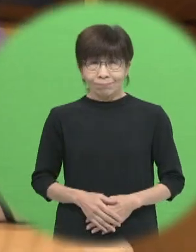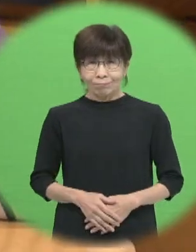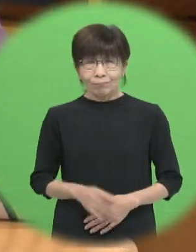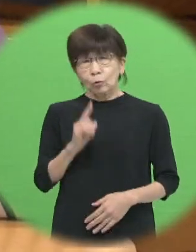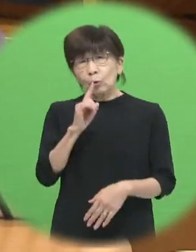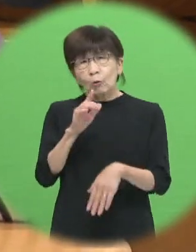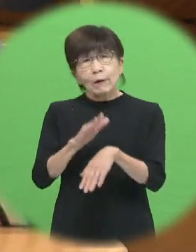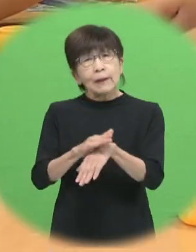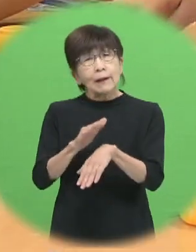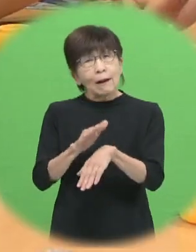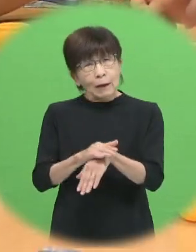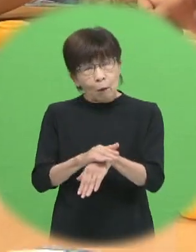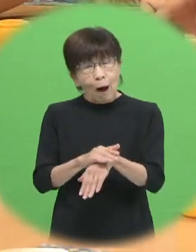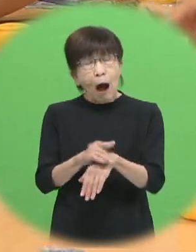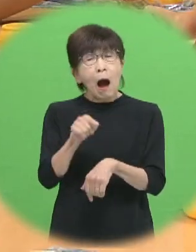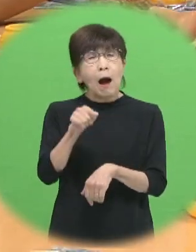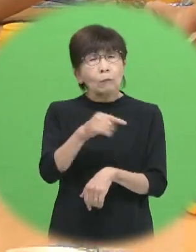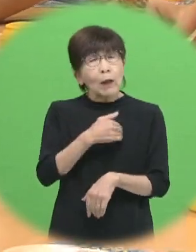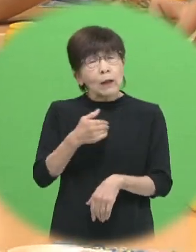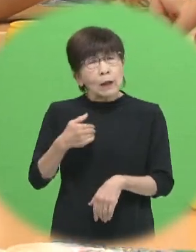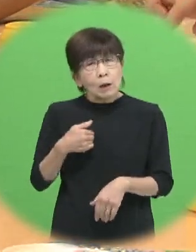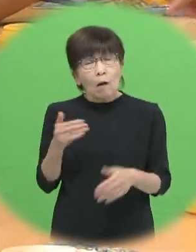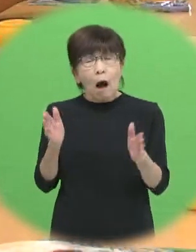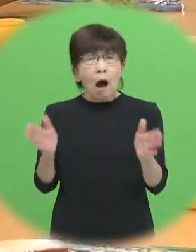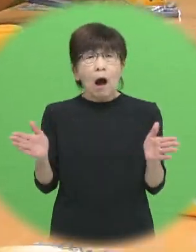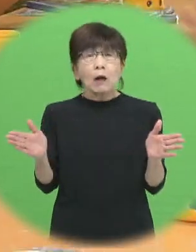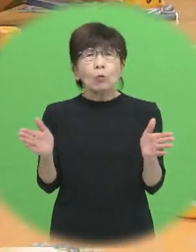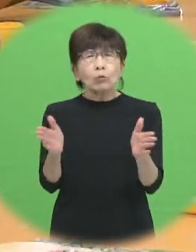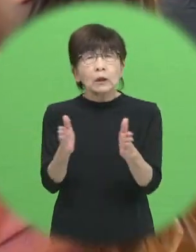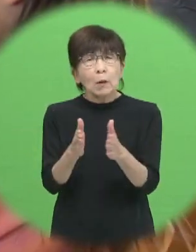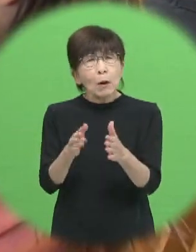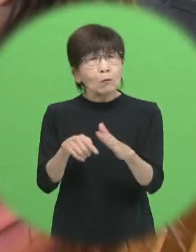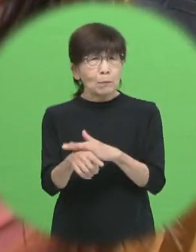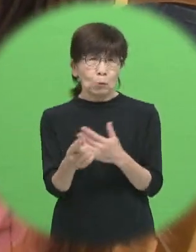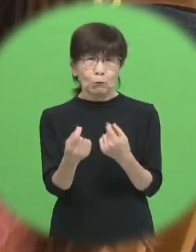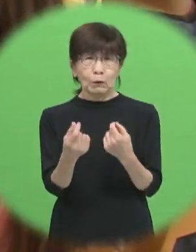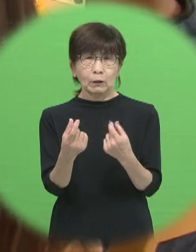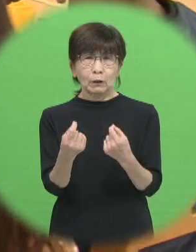ような声かけはその子の可能性を狭めてしまうかも。